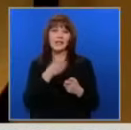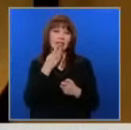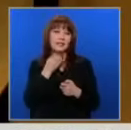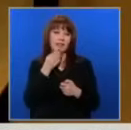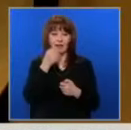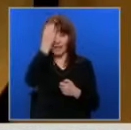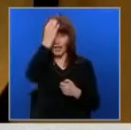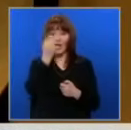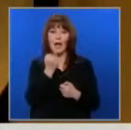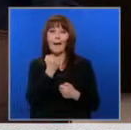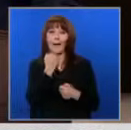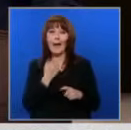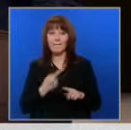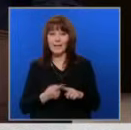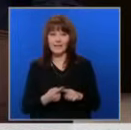Хамас.